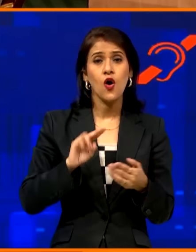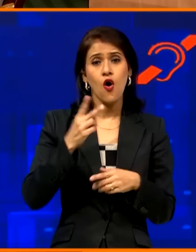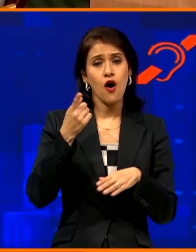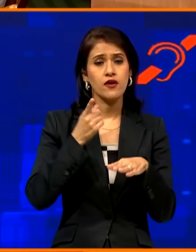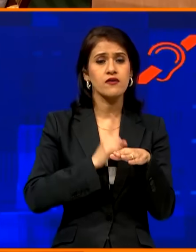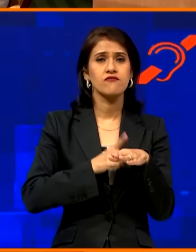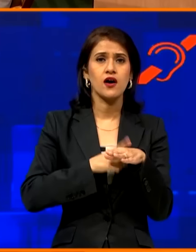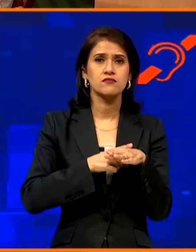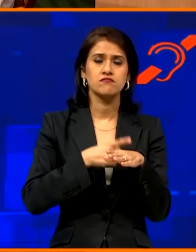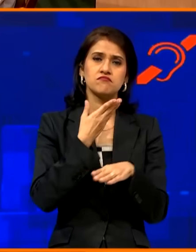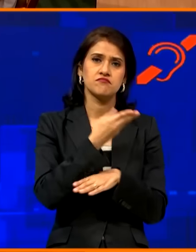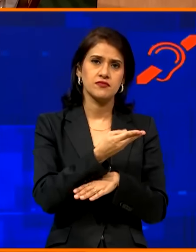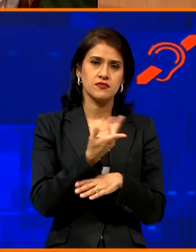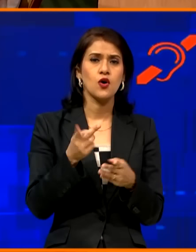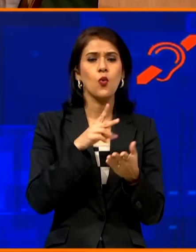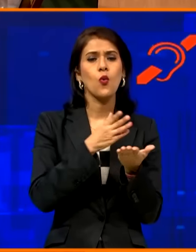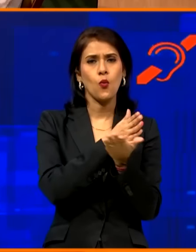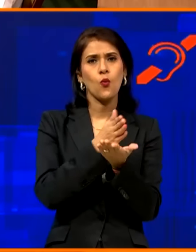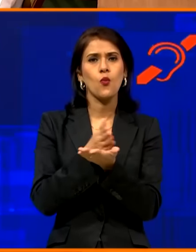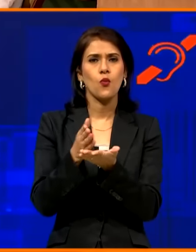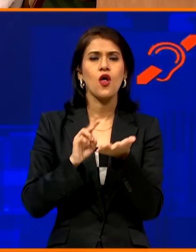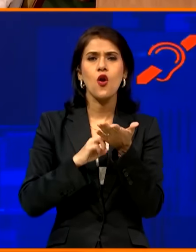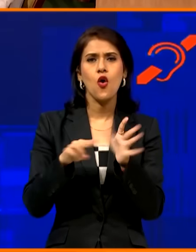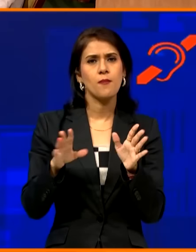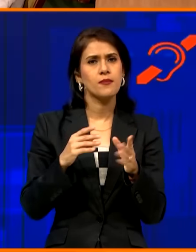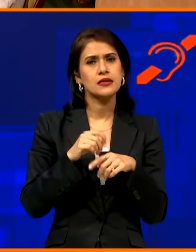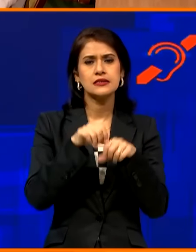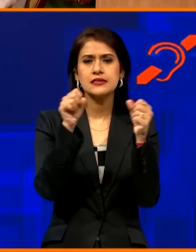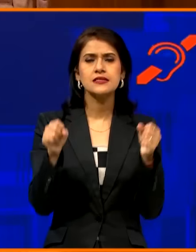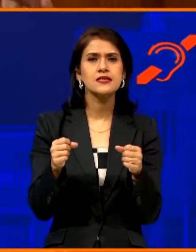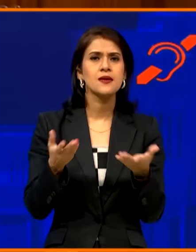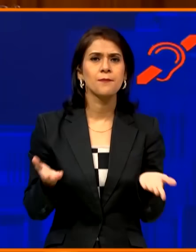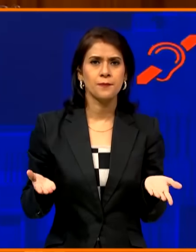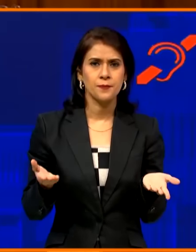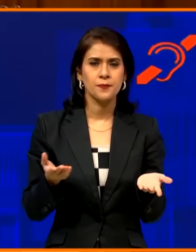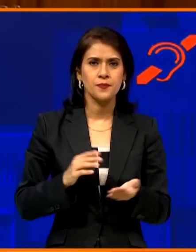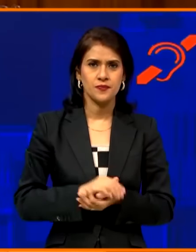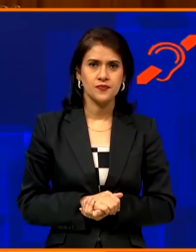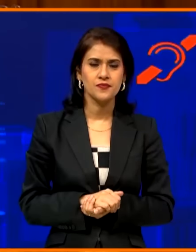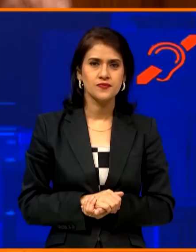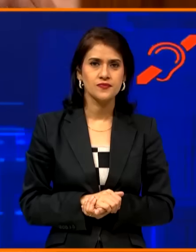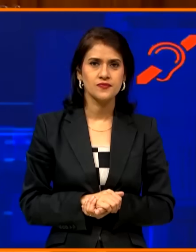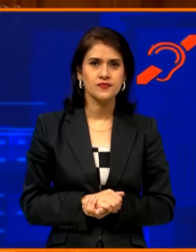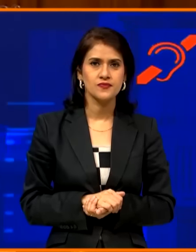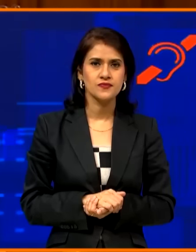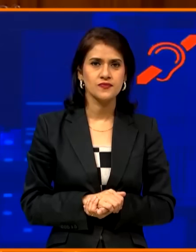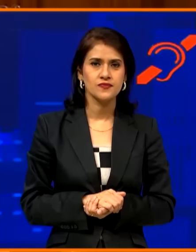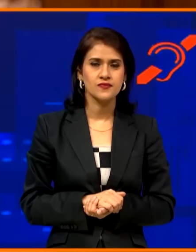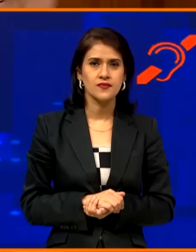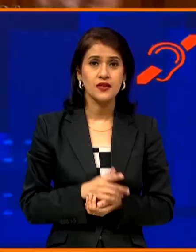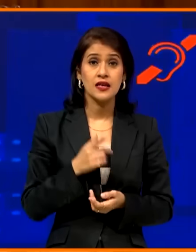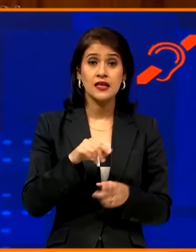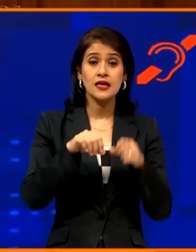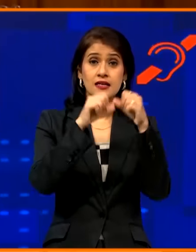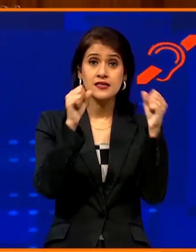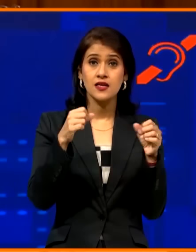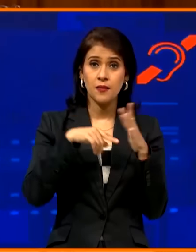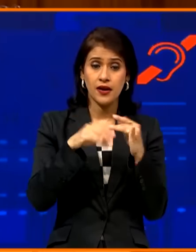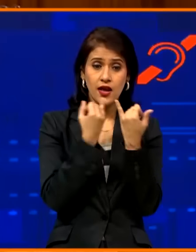लगा कर के उसको रेगुलराइज किया जाएगा जो एक नॉर्मल सिस्टम है उस सिस्टम में जो चीज चाहे